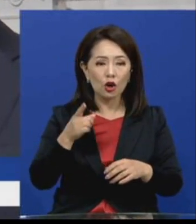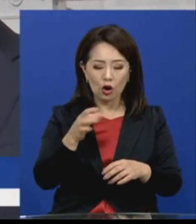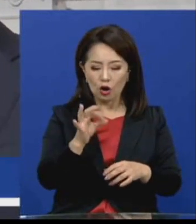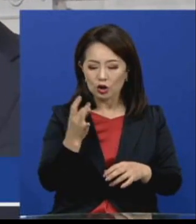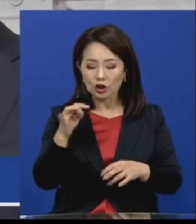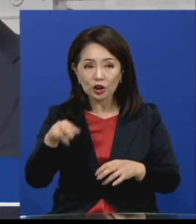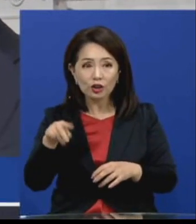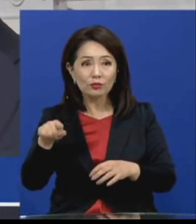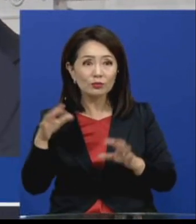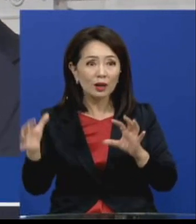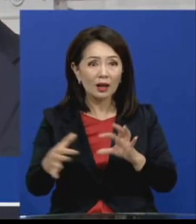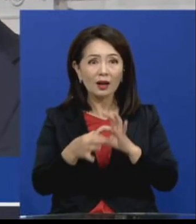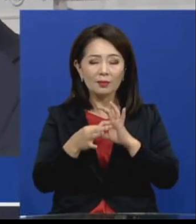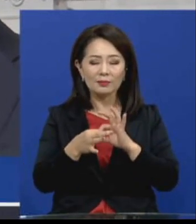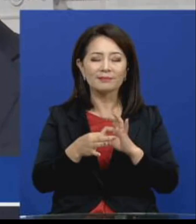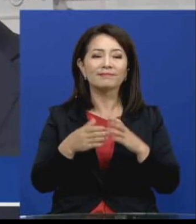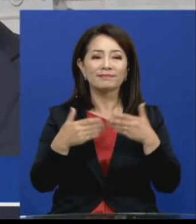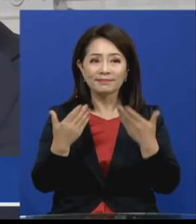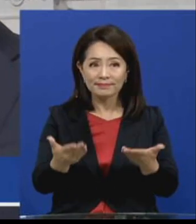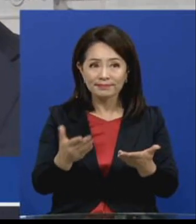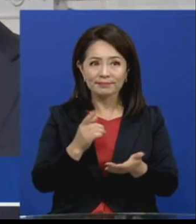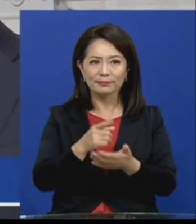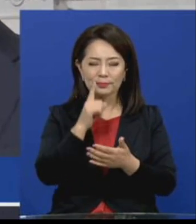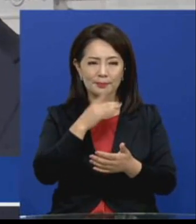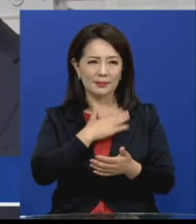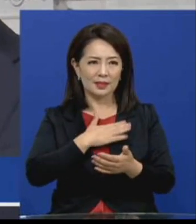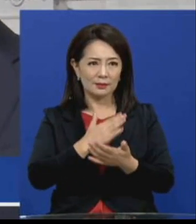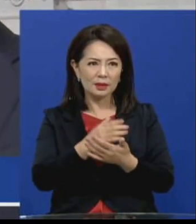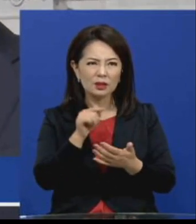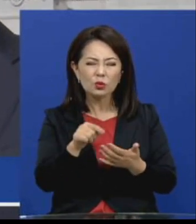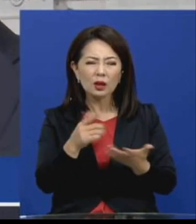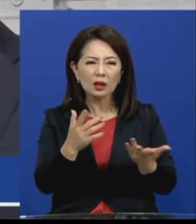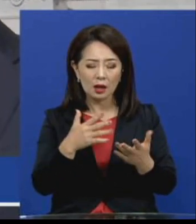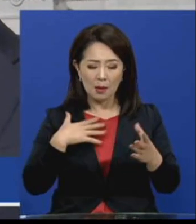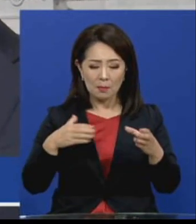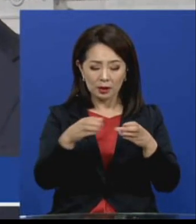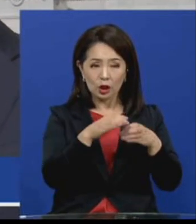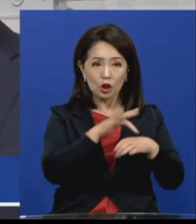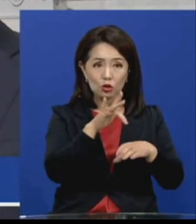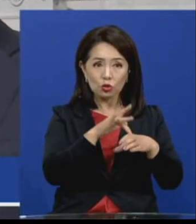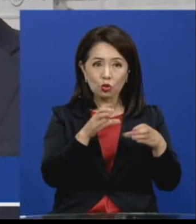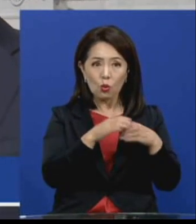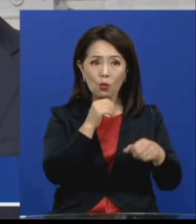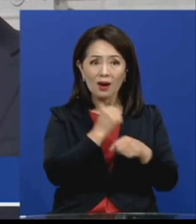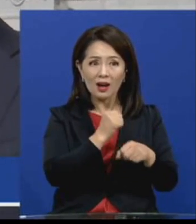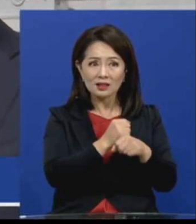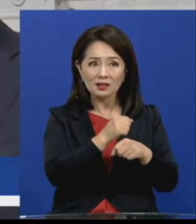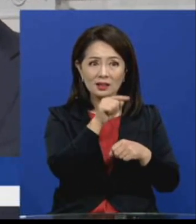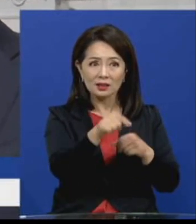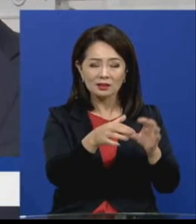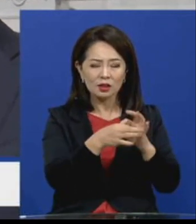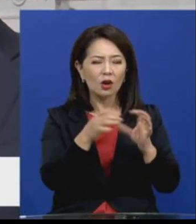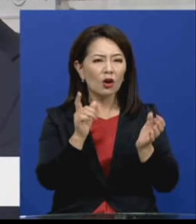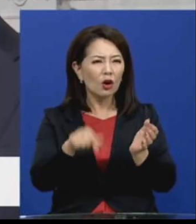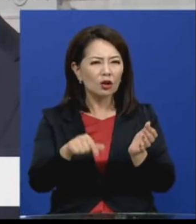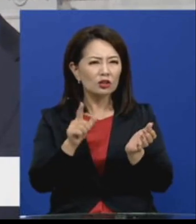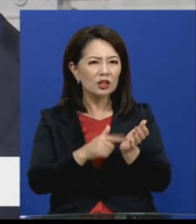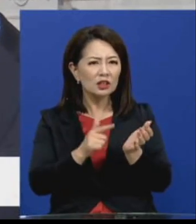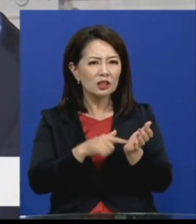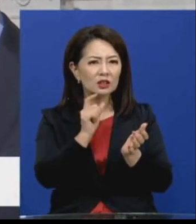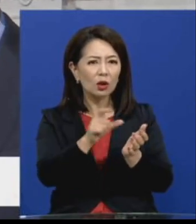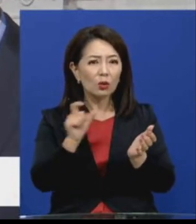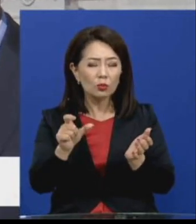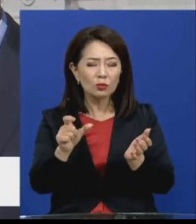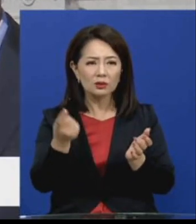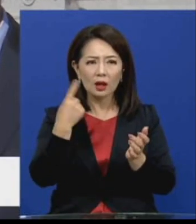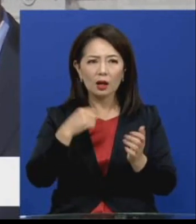бахархаж бас талархаж байгаагаа илэрхийлье. За манай оргил холбооны төвийн хамт олон маань бол одоо хэрэглэгчтэй